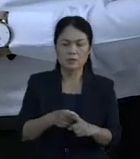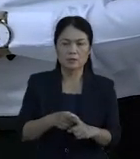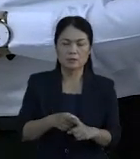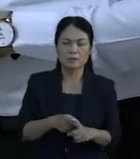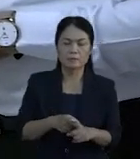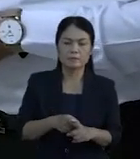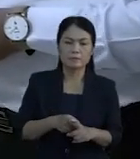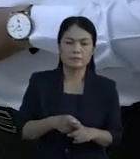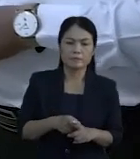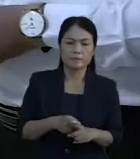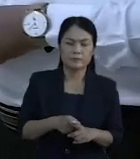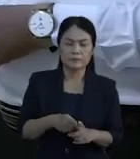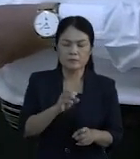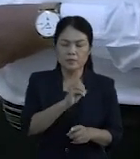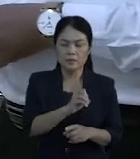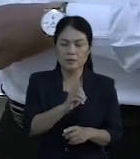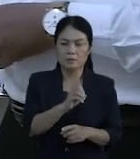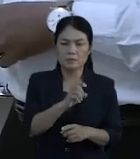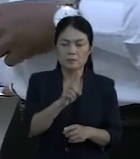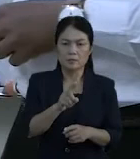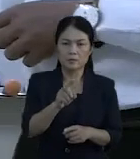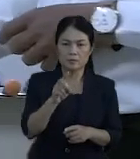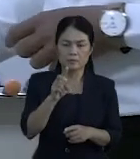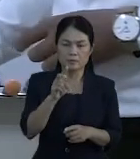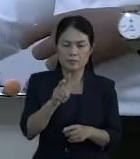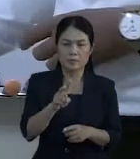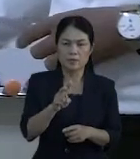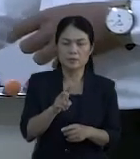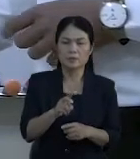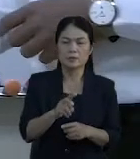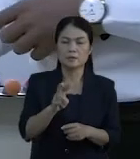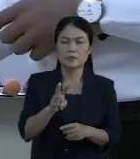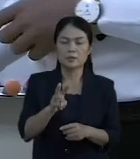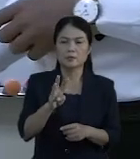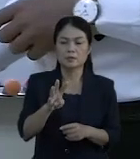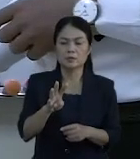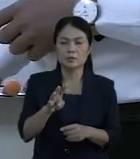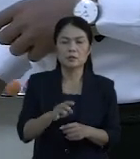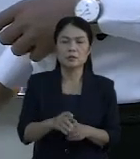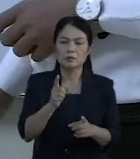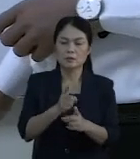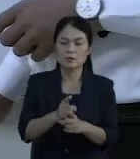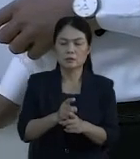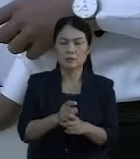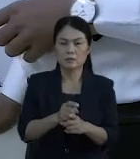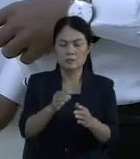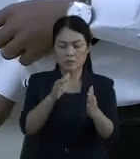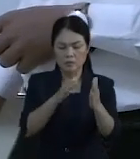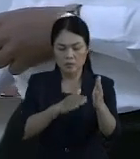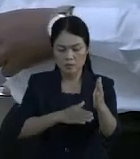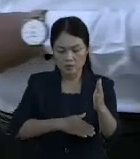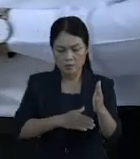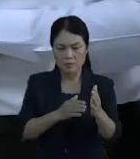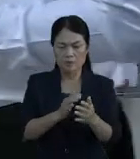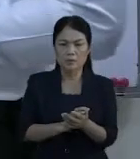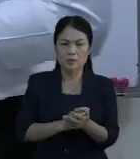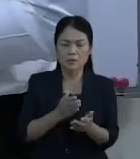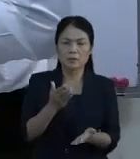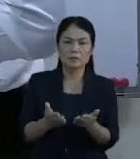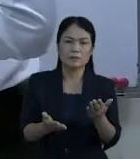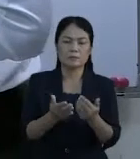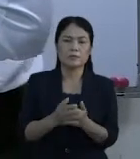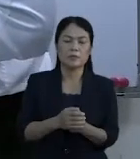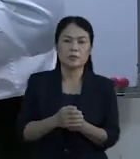cụ xe hàng này chẳng đáy nè miền lệ sôn miền lệ muối miền lệ pi lệ bay lệ bốn trâu bằng cốt cho và sân chỉ miền